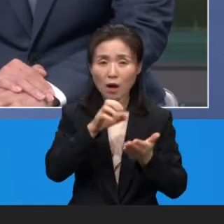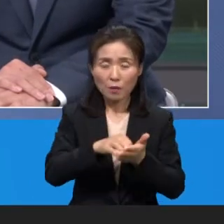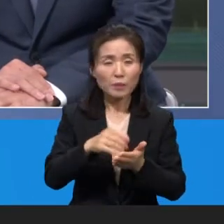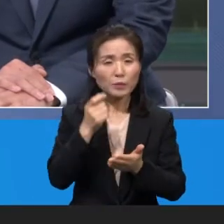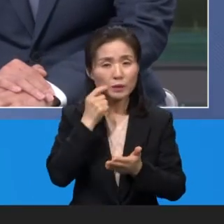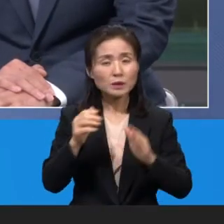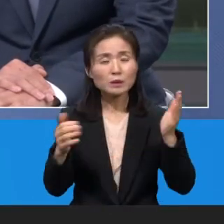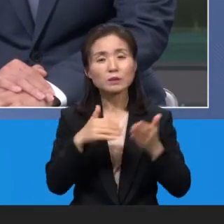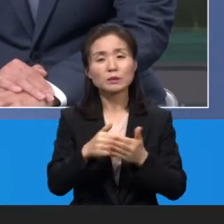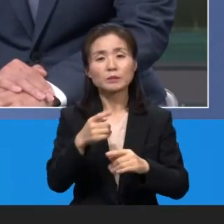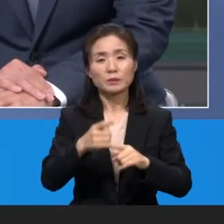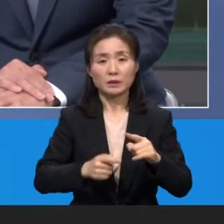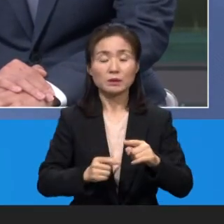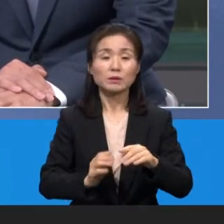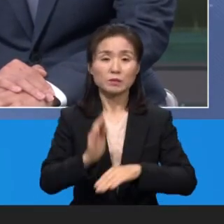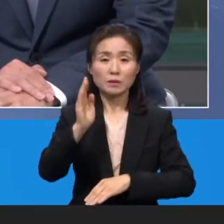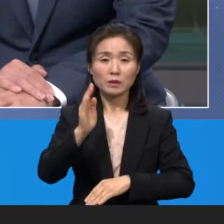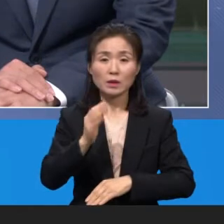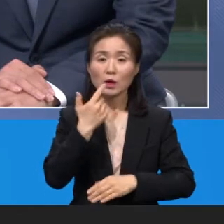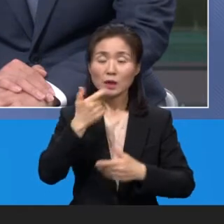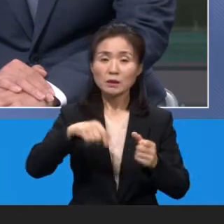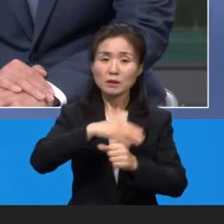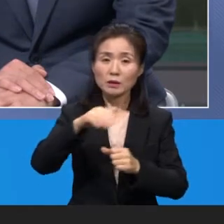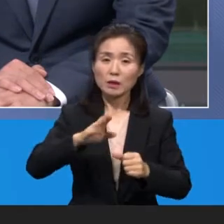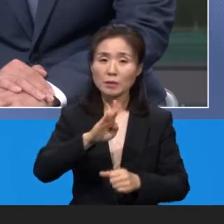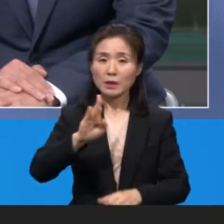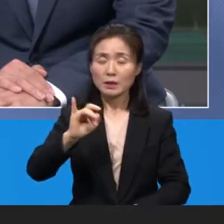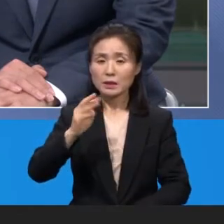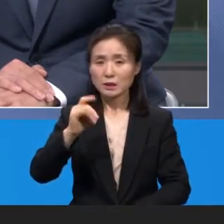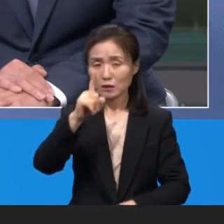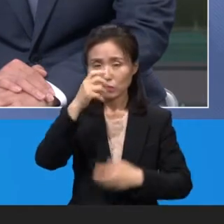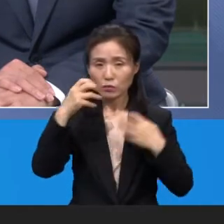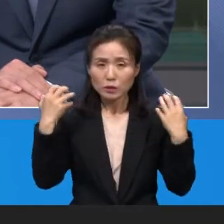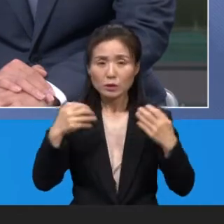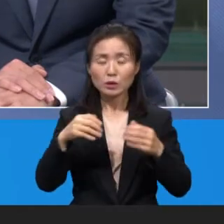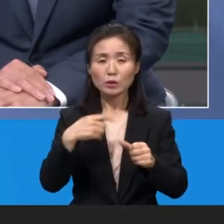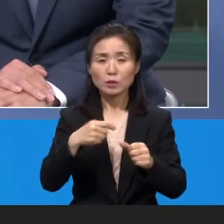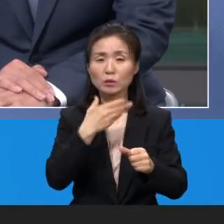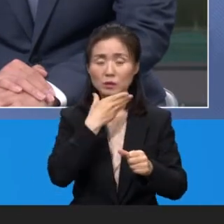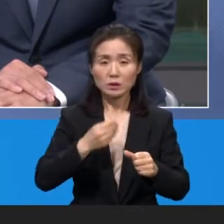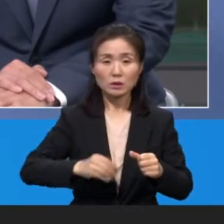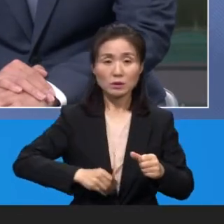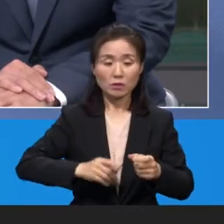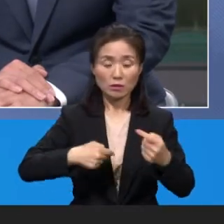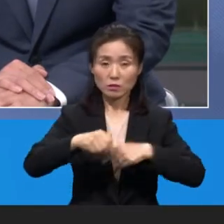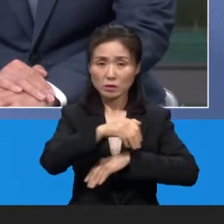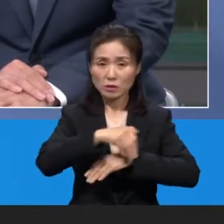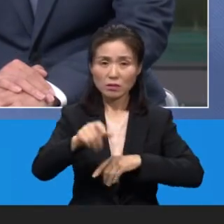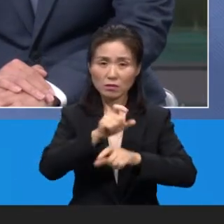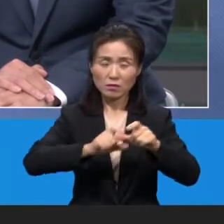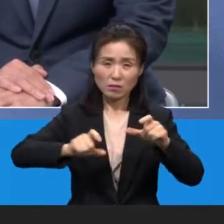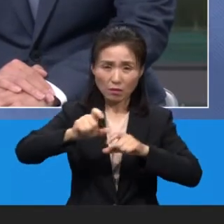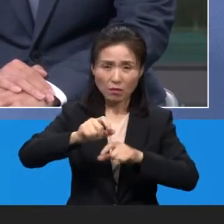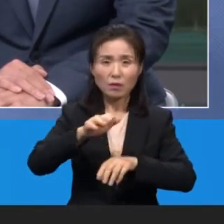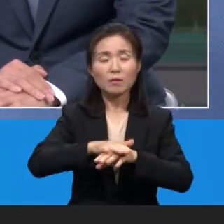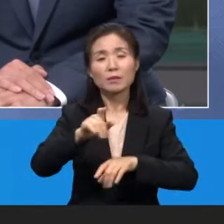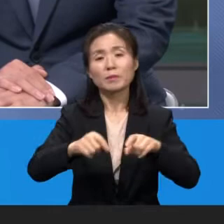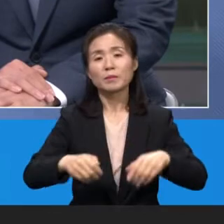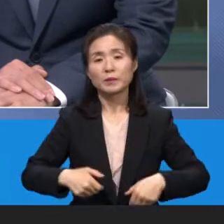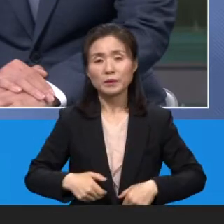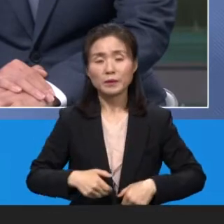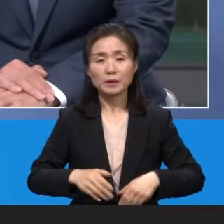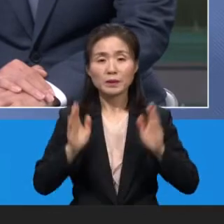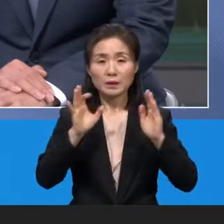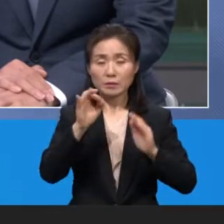넘습니다 이런 상황에 현재 바이든 정부의 교육복지 정책 에서 한발 더 나아가 자는 얘기입니다 학자금 대출